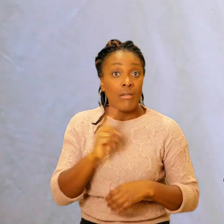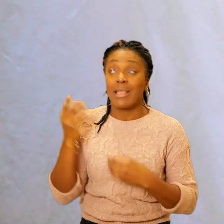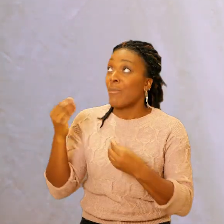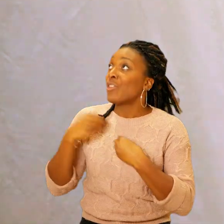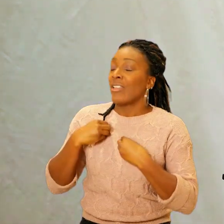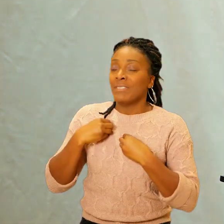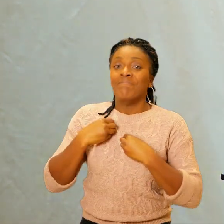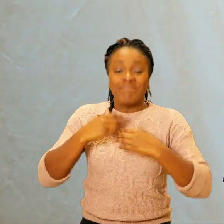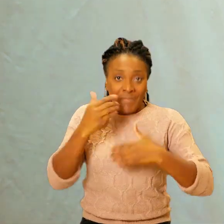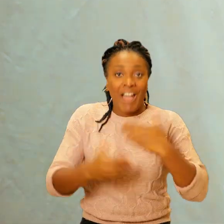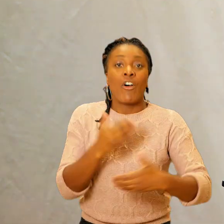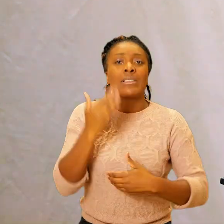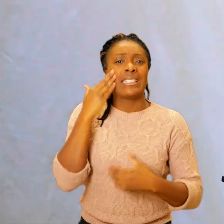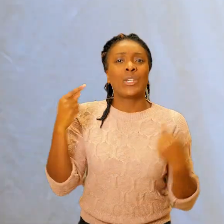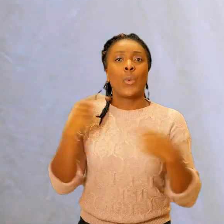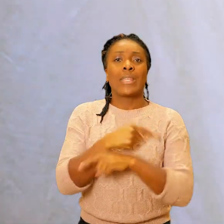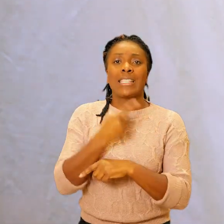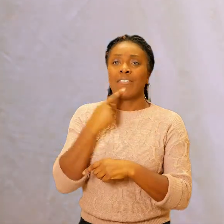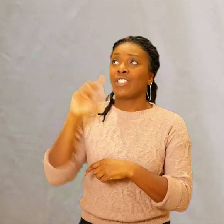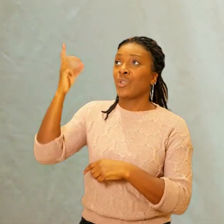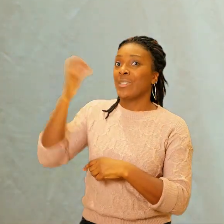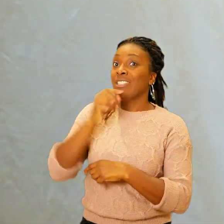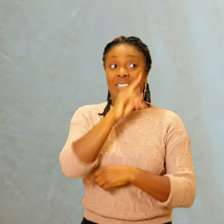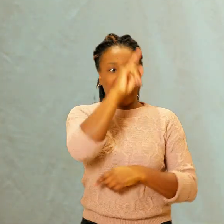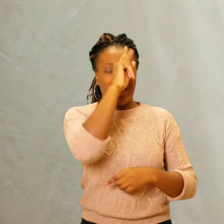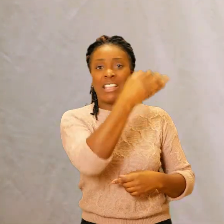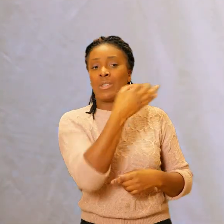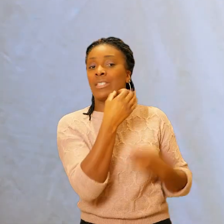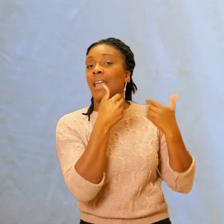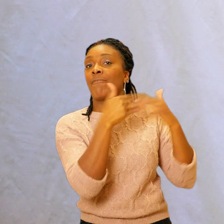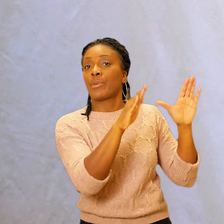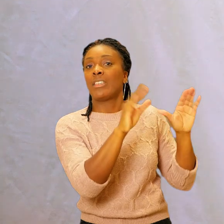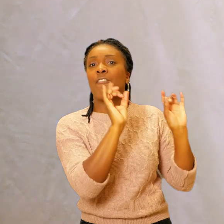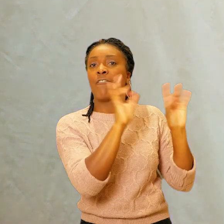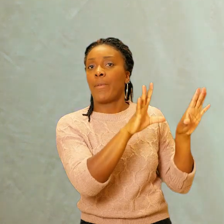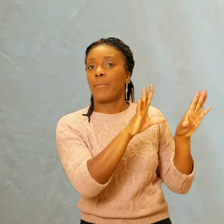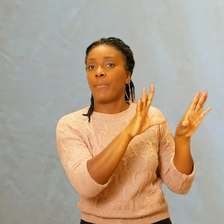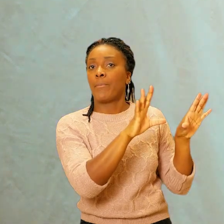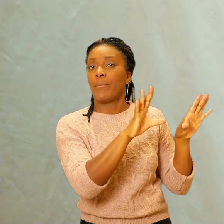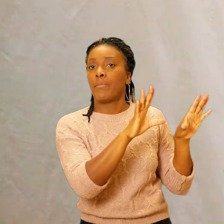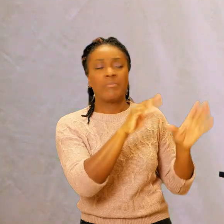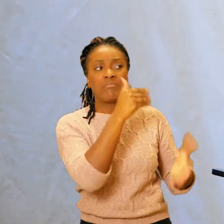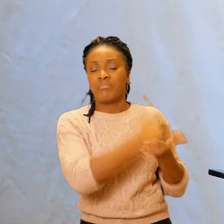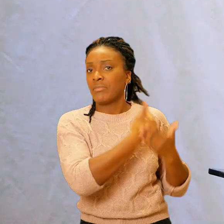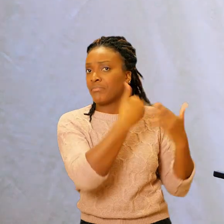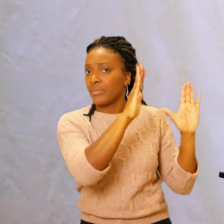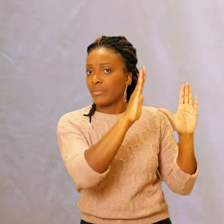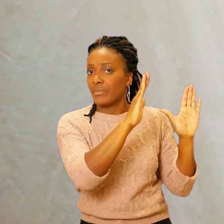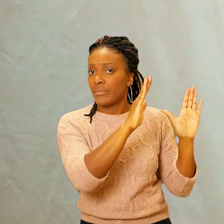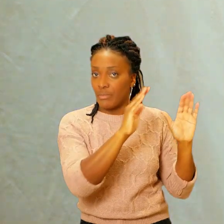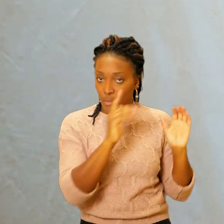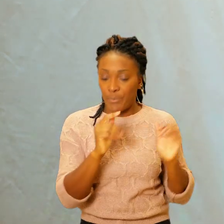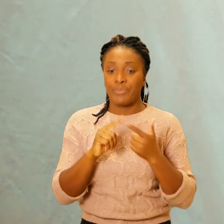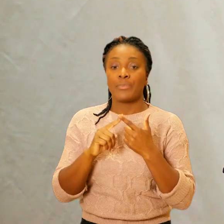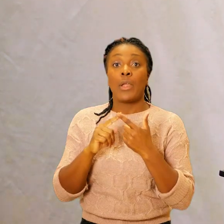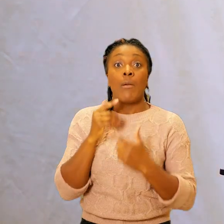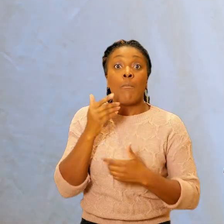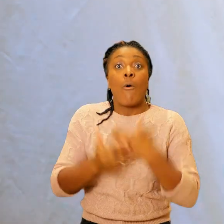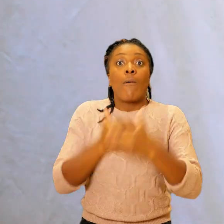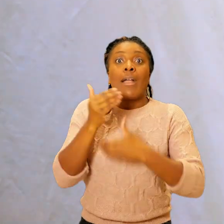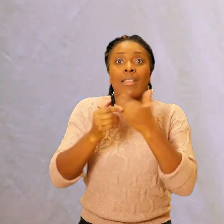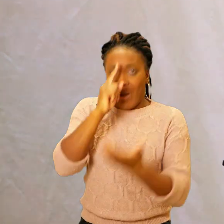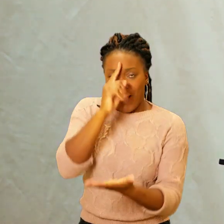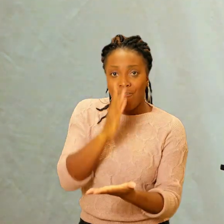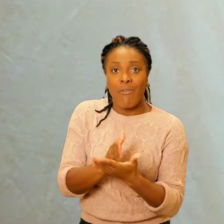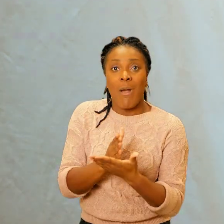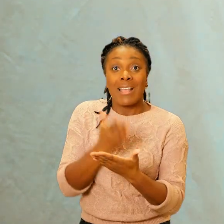Si c'est le contraire, tu dois la rejeter, tu dois être ferme et radical. Elle te fait progresser dans la foi parce qu'elle te rappelle les